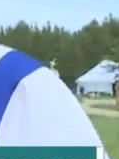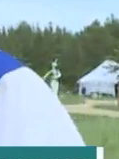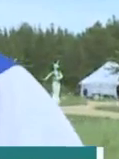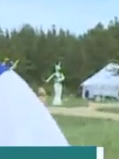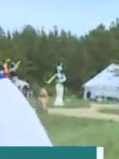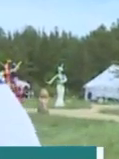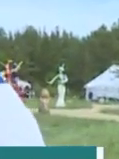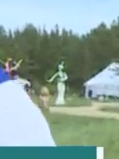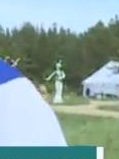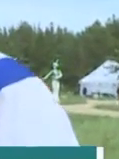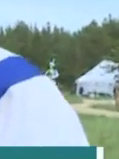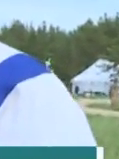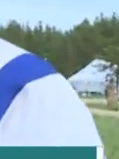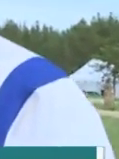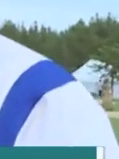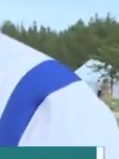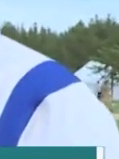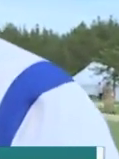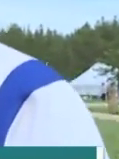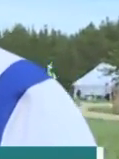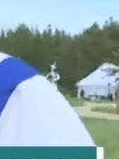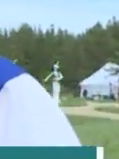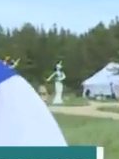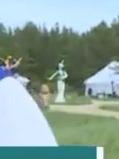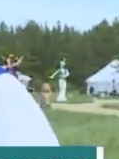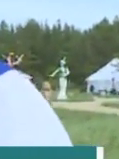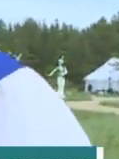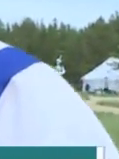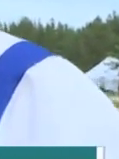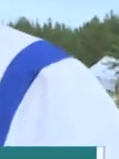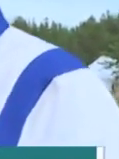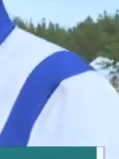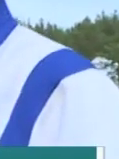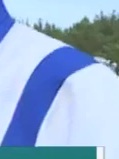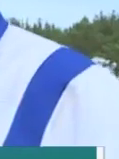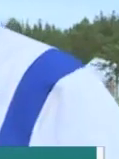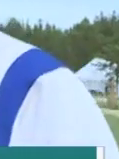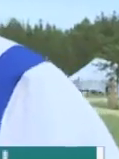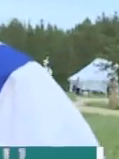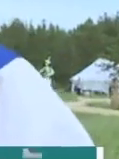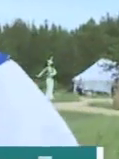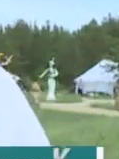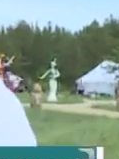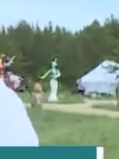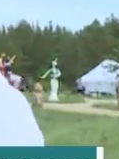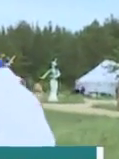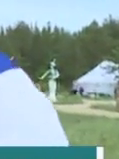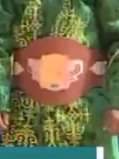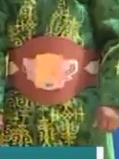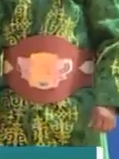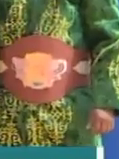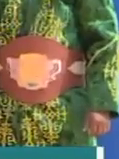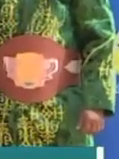үміттемін. Енді осы қарқынмен Қазақстан барысында Ақмола облысында медаль әкелсем, белбеу әкелсем деген үлкен сенімім